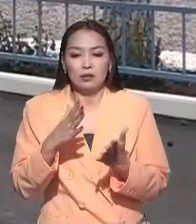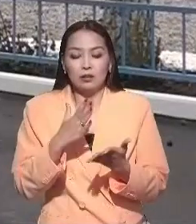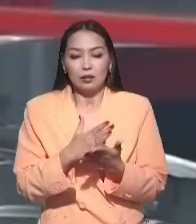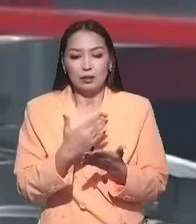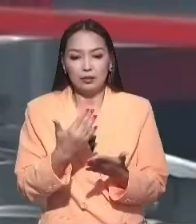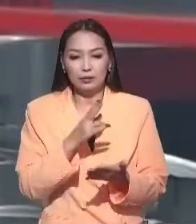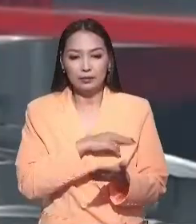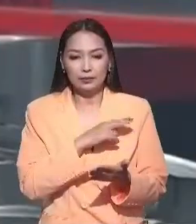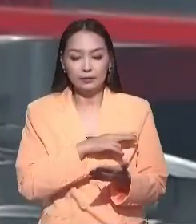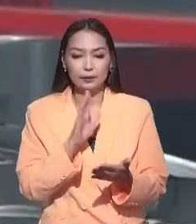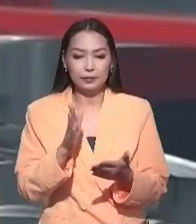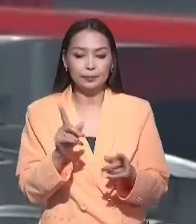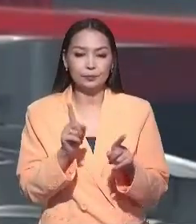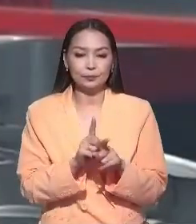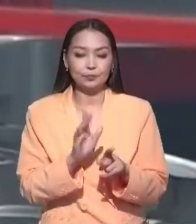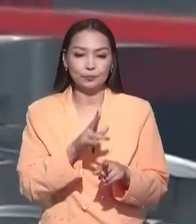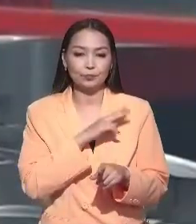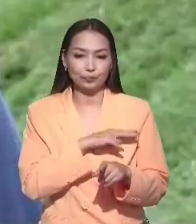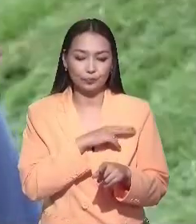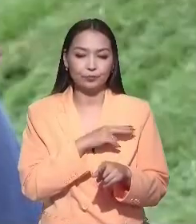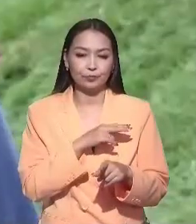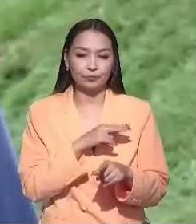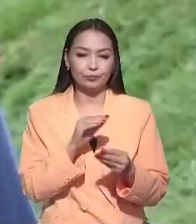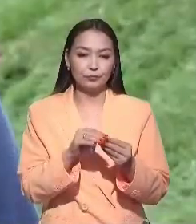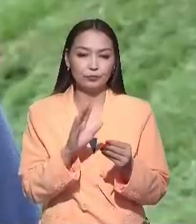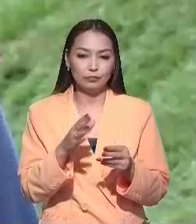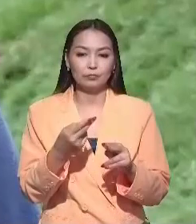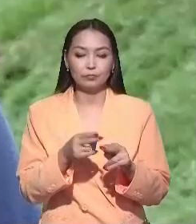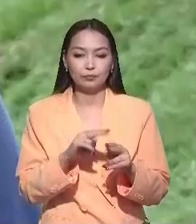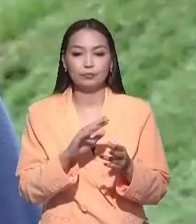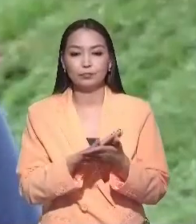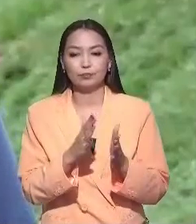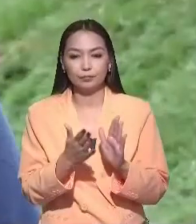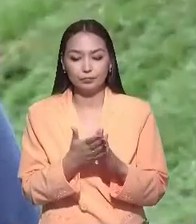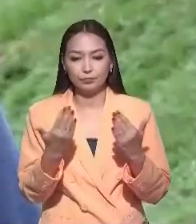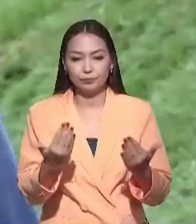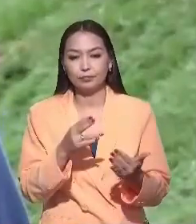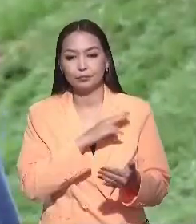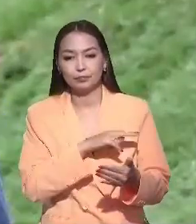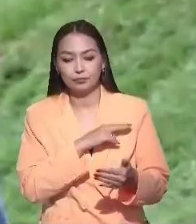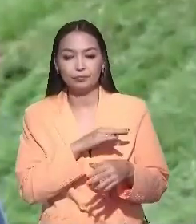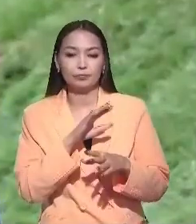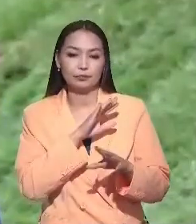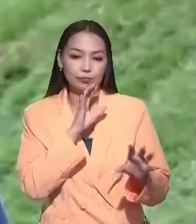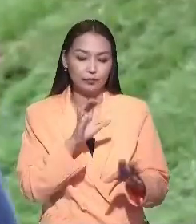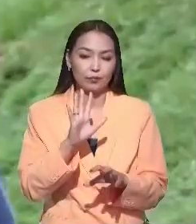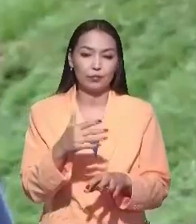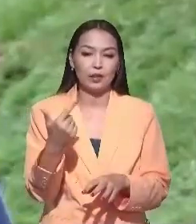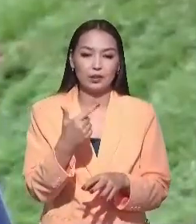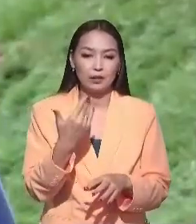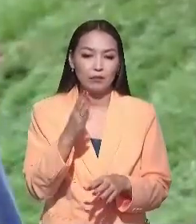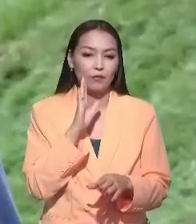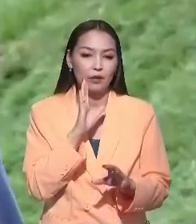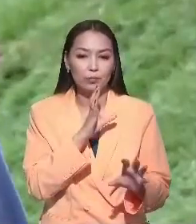работать система, также может работать с юга на север. Ввод в эксплуатацию данных объектов позволит обеспечить гарантированное